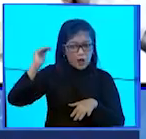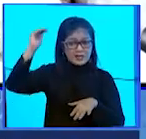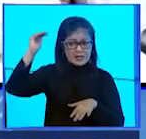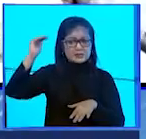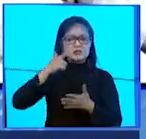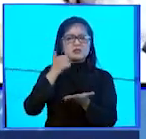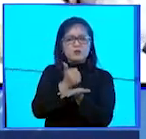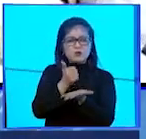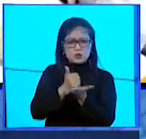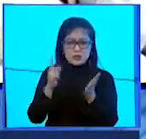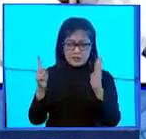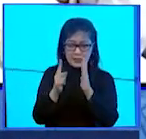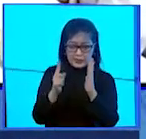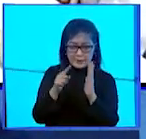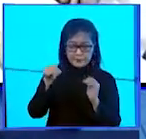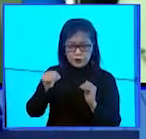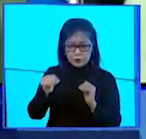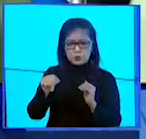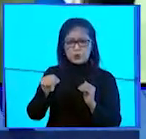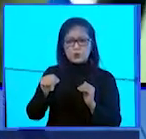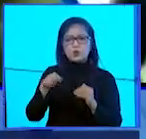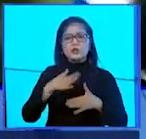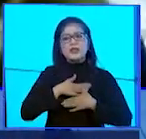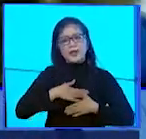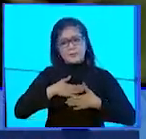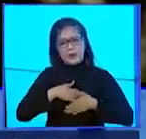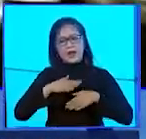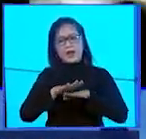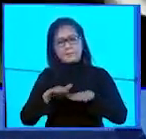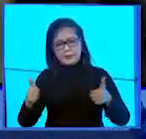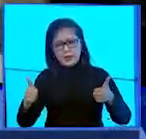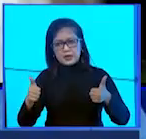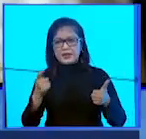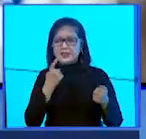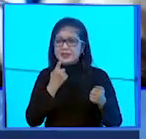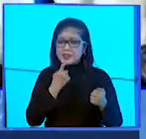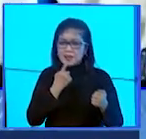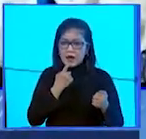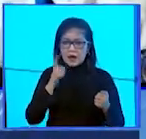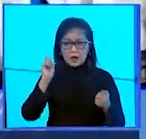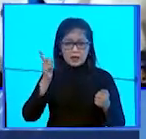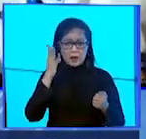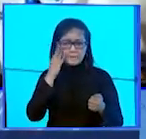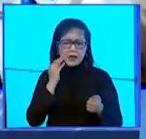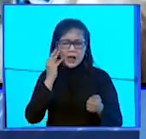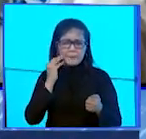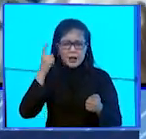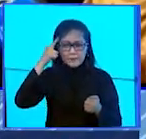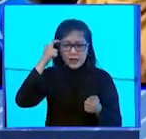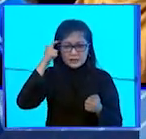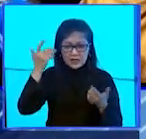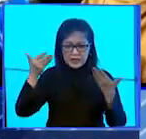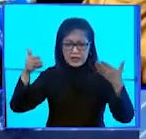lebih Biar bagaimanapun yang saya sampaikan tadi terkait dengan learning losfam yuk kehilangan pengalaman belajar itu adalah satu hal